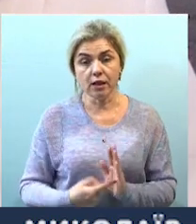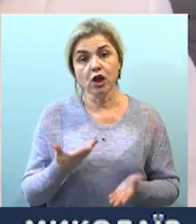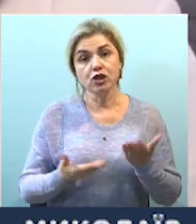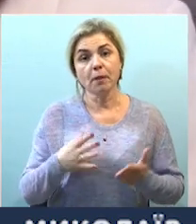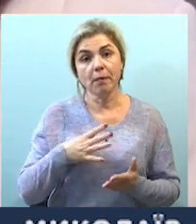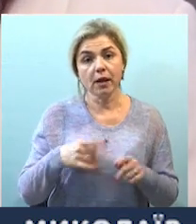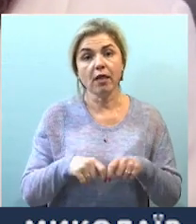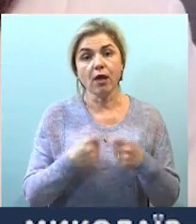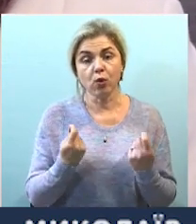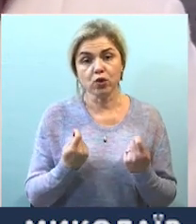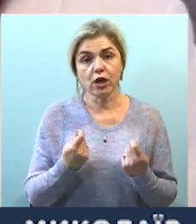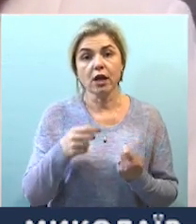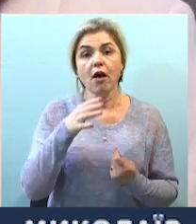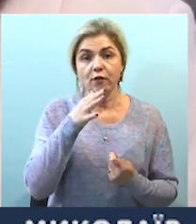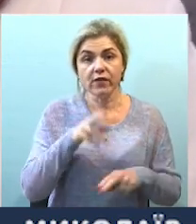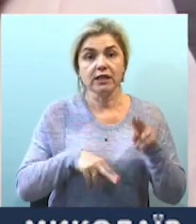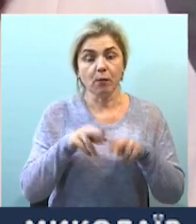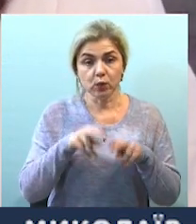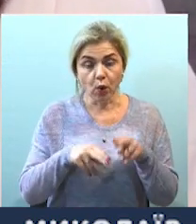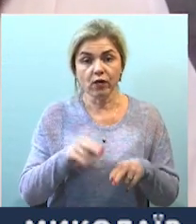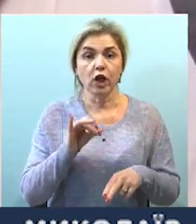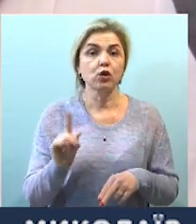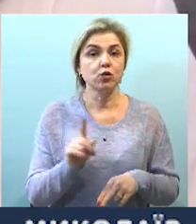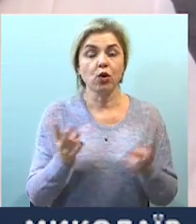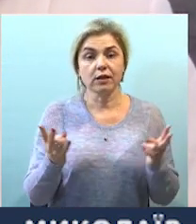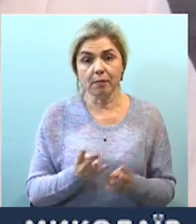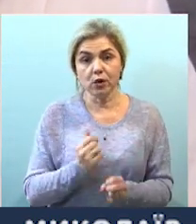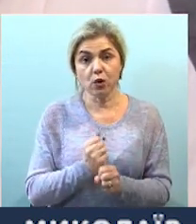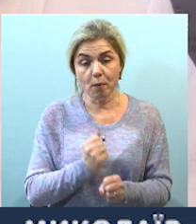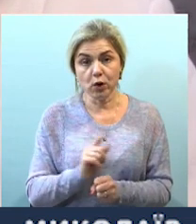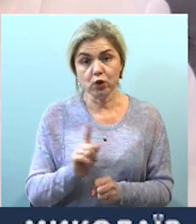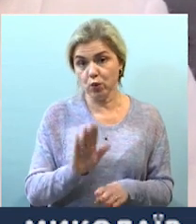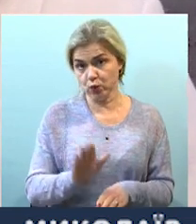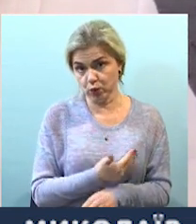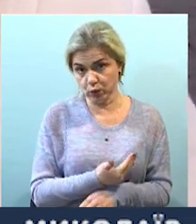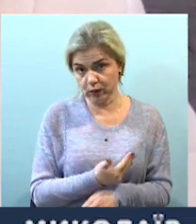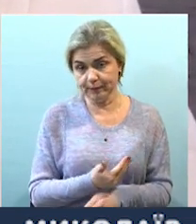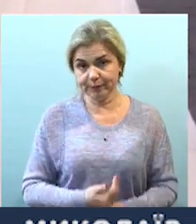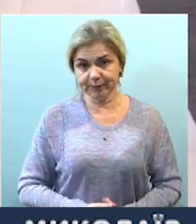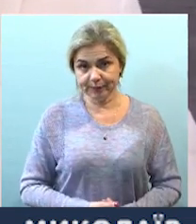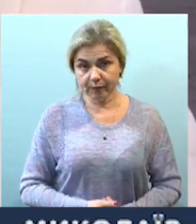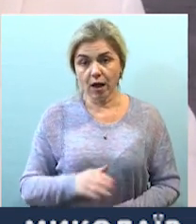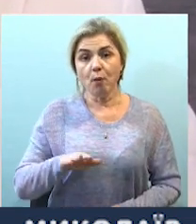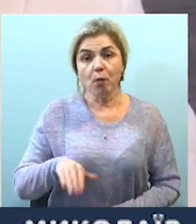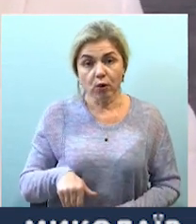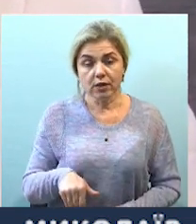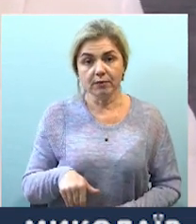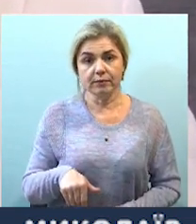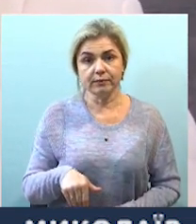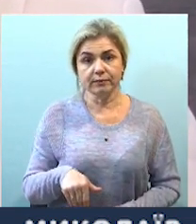були порушення при забудові і що необхідно зробити, щоб їх усунути. Потім